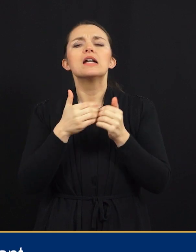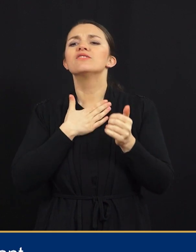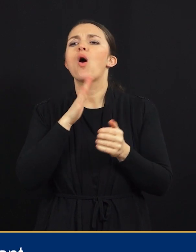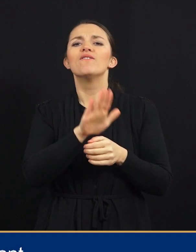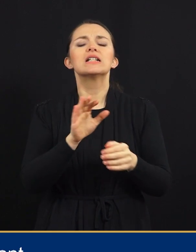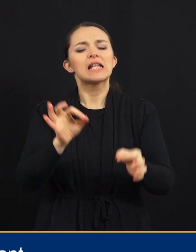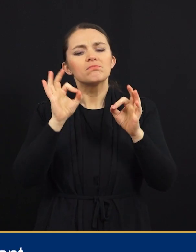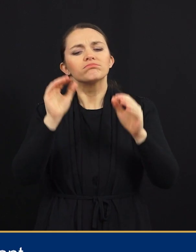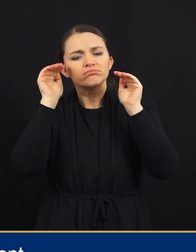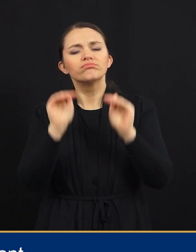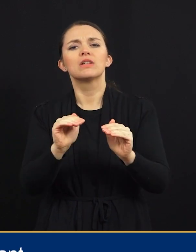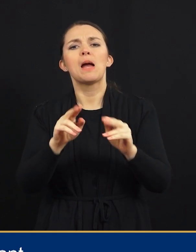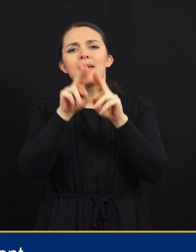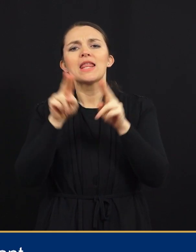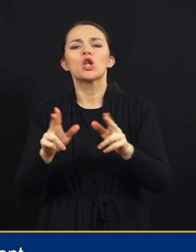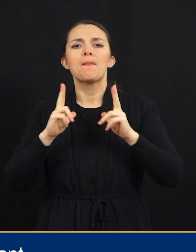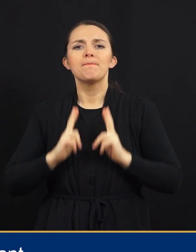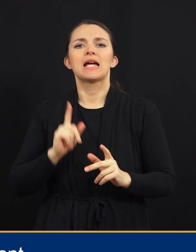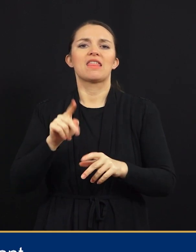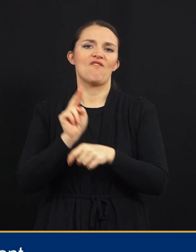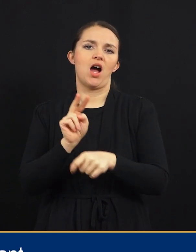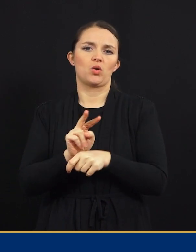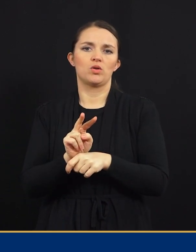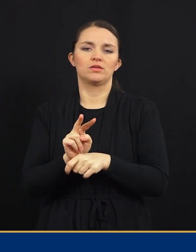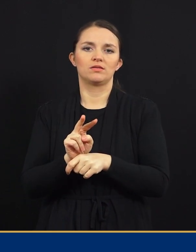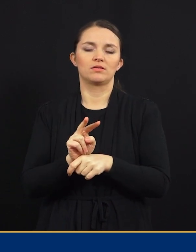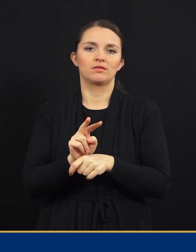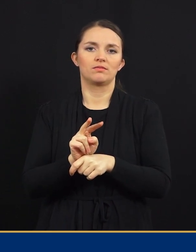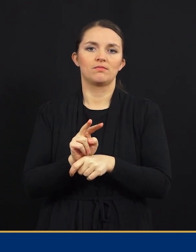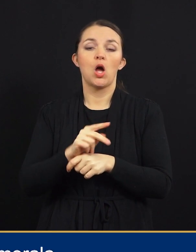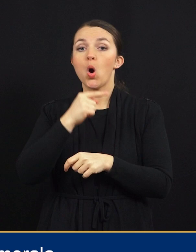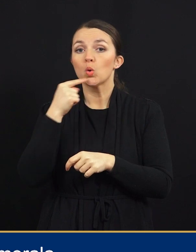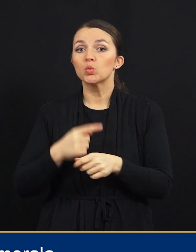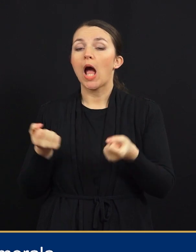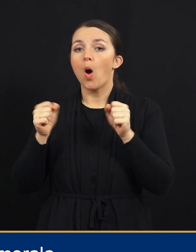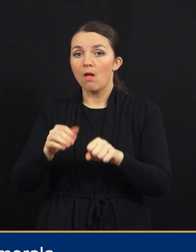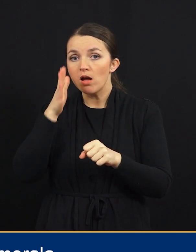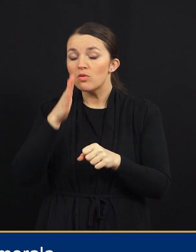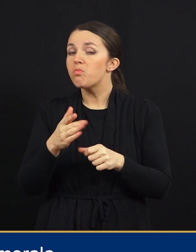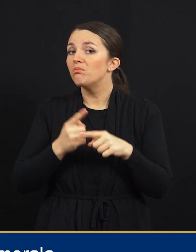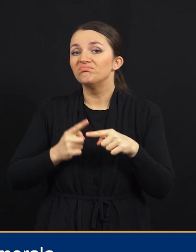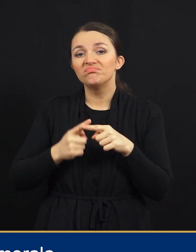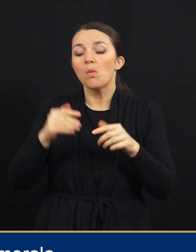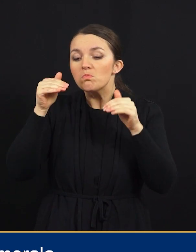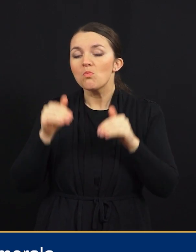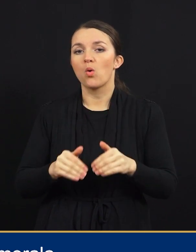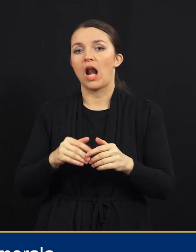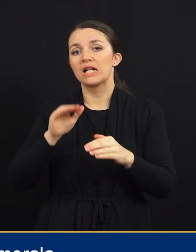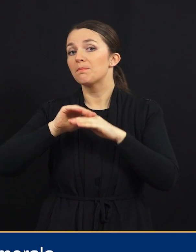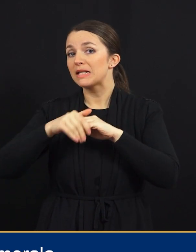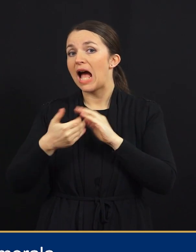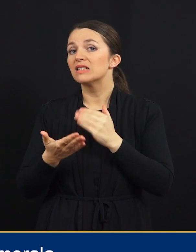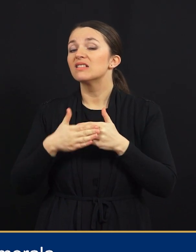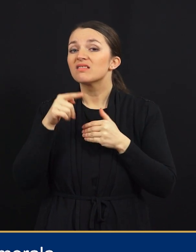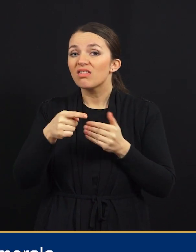svojevrsten garant mednarodnega miru in varnosti. Ruska oblast se bo slej ko prej morala sprijazniti